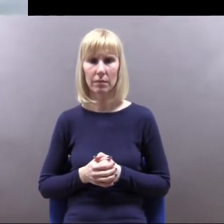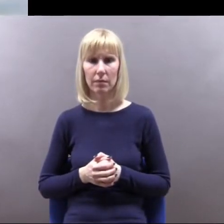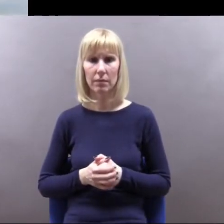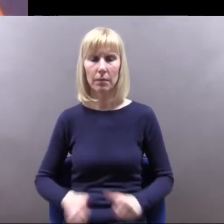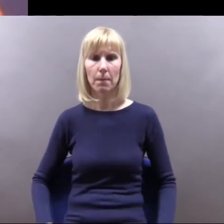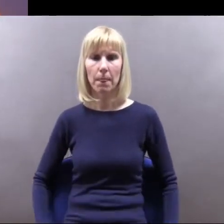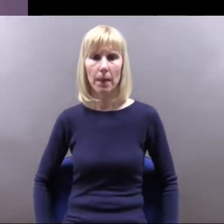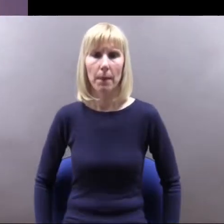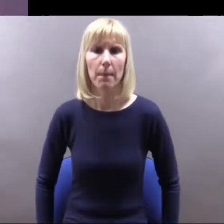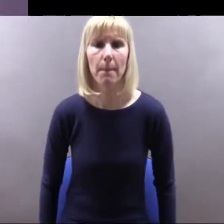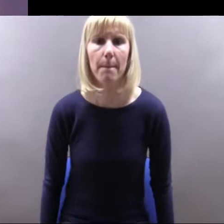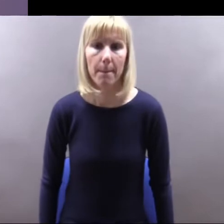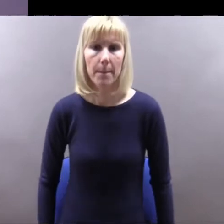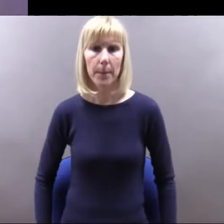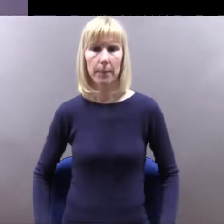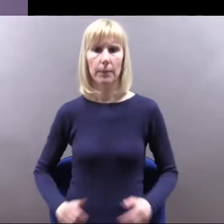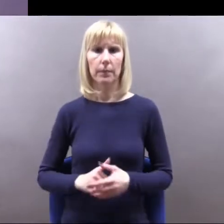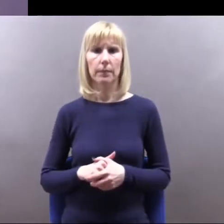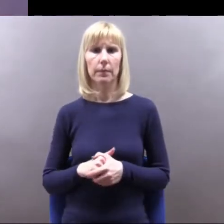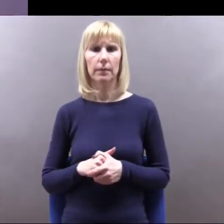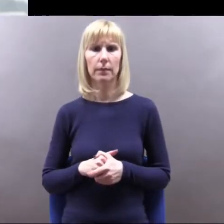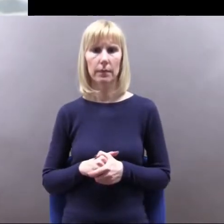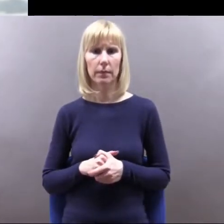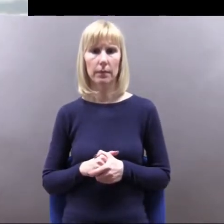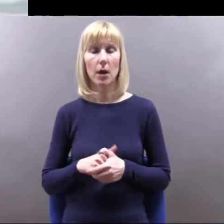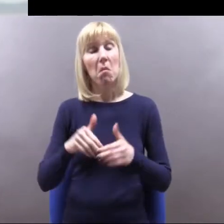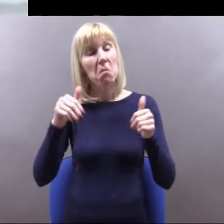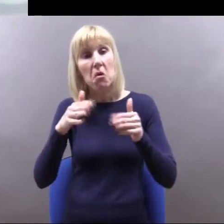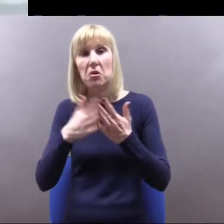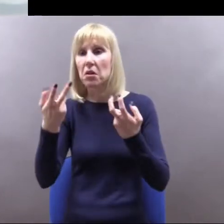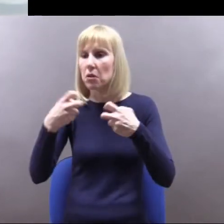schodołazów jest kilka. Można sobie oczywiście włączyć